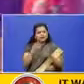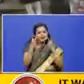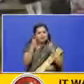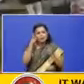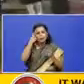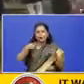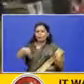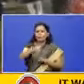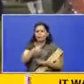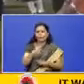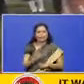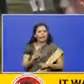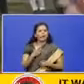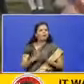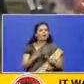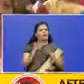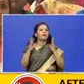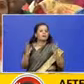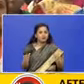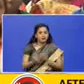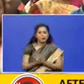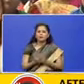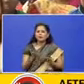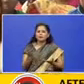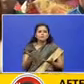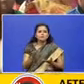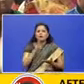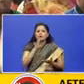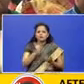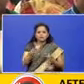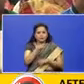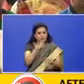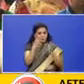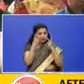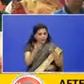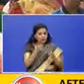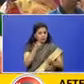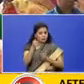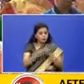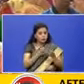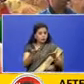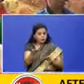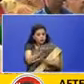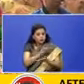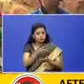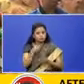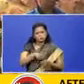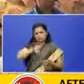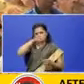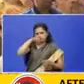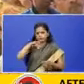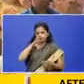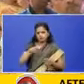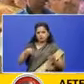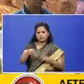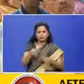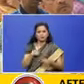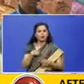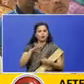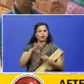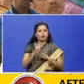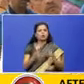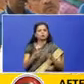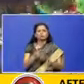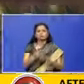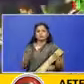के लिए बहुत ही आनंददायक था। आखिरकार इस तरह के खेलों से भारत की विविध संस्कृतियों के बारे